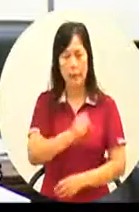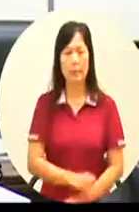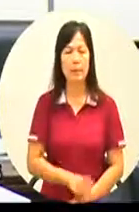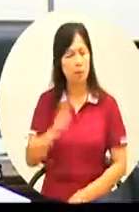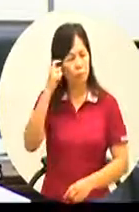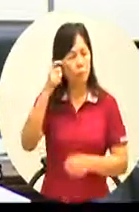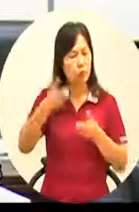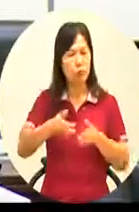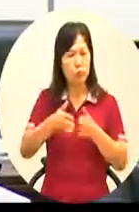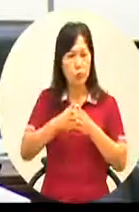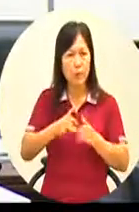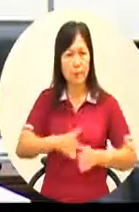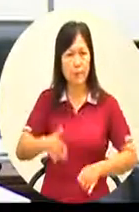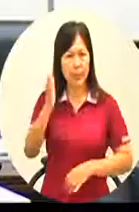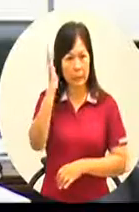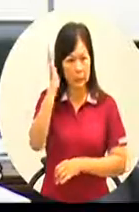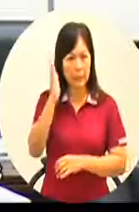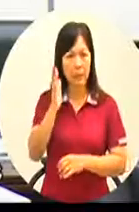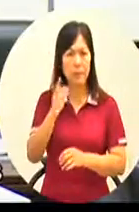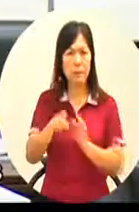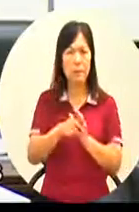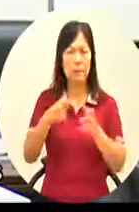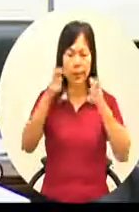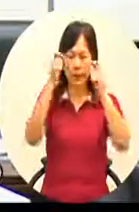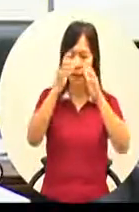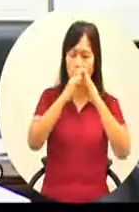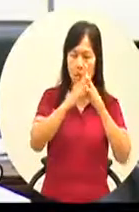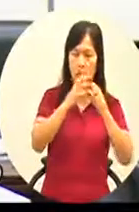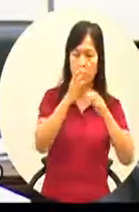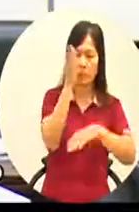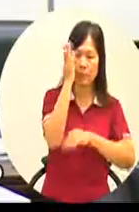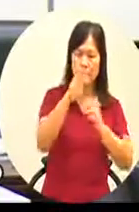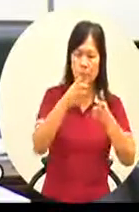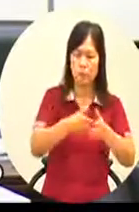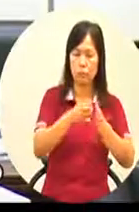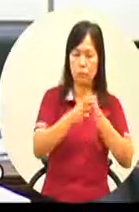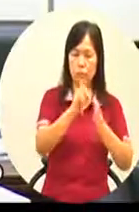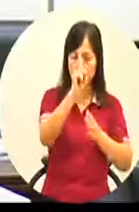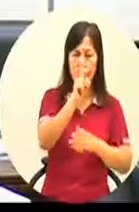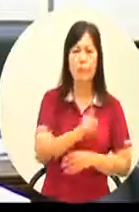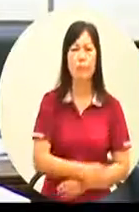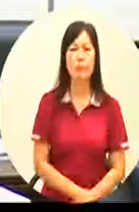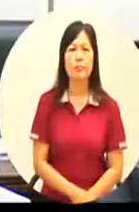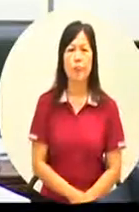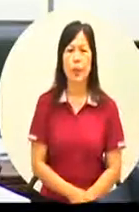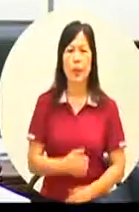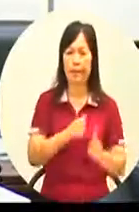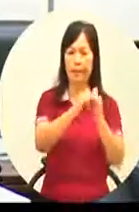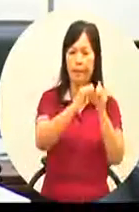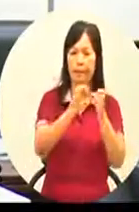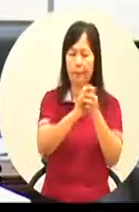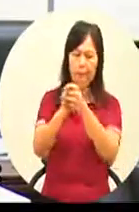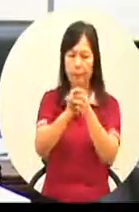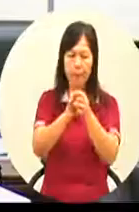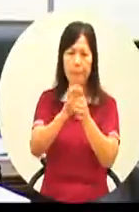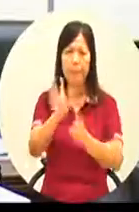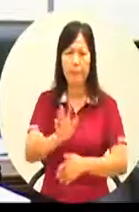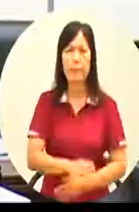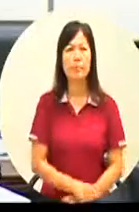要哈，民政是我们高雄市政最重要的，跟百姓都息息相关